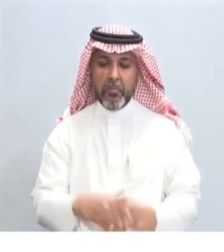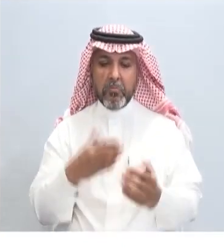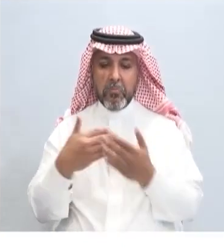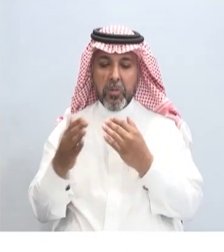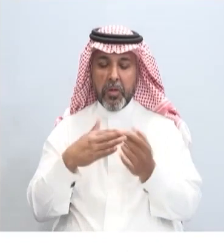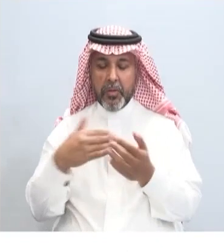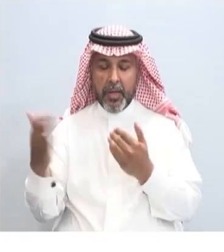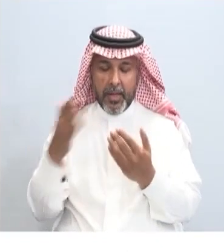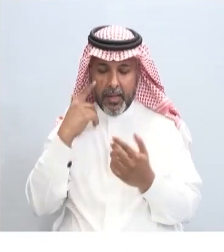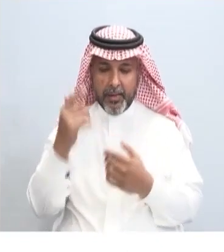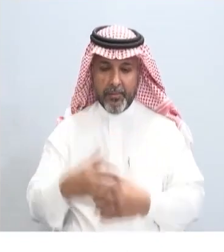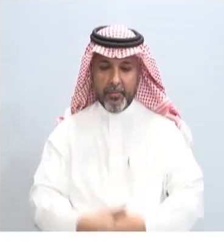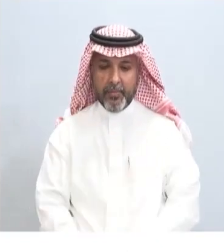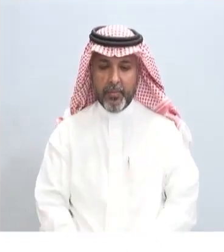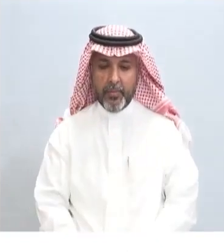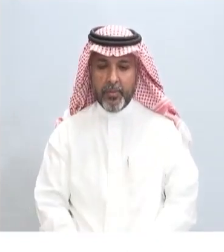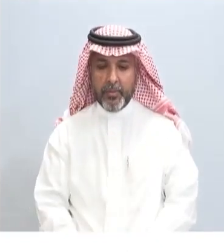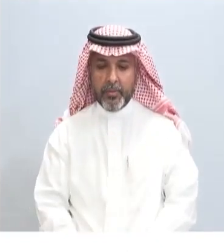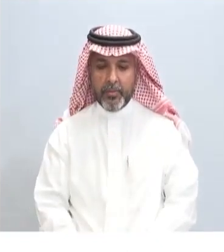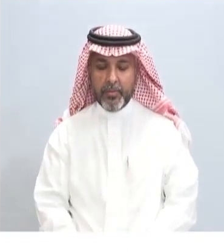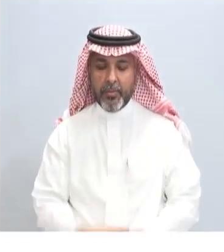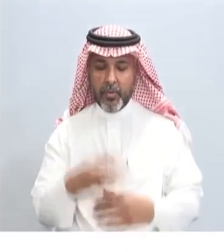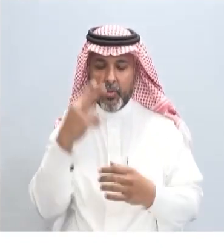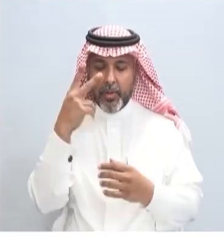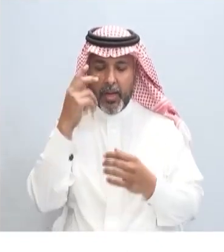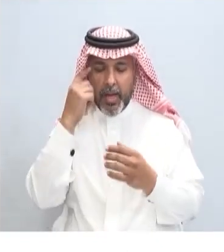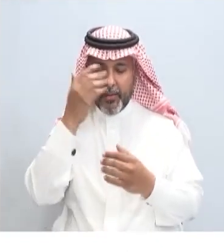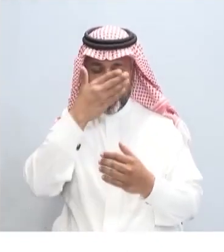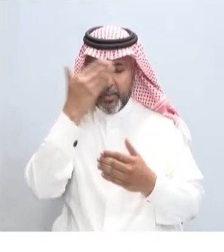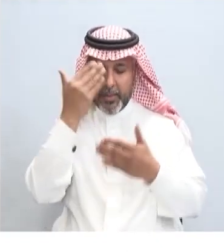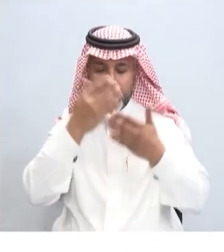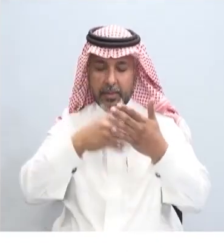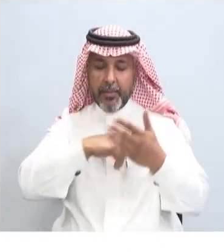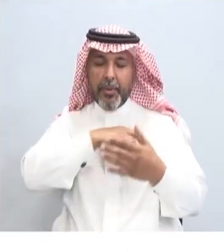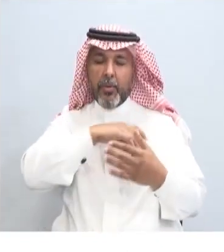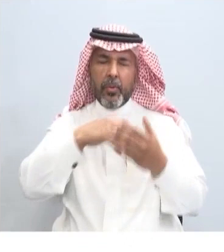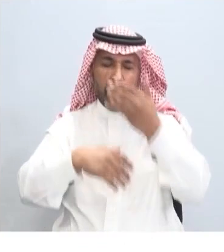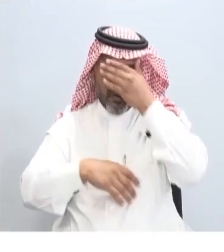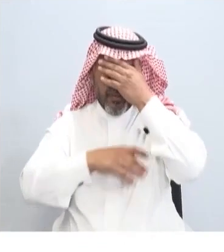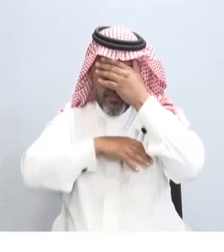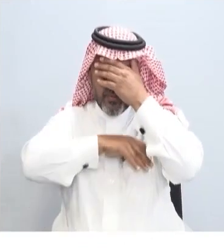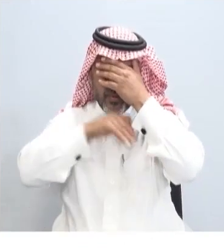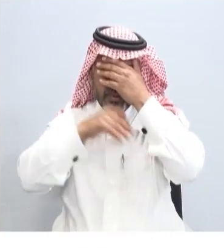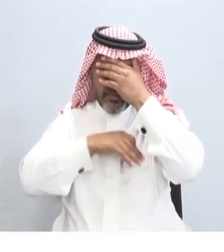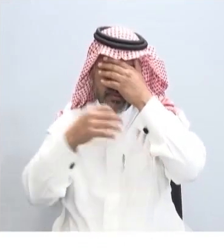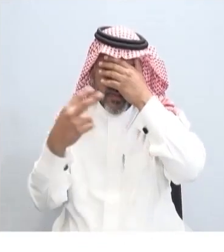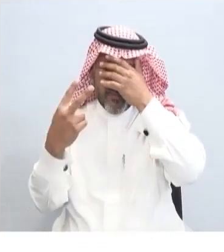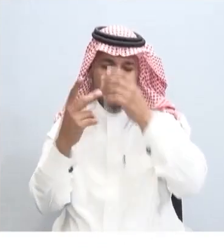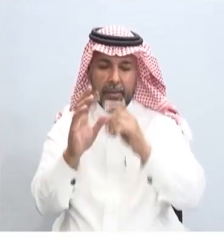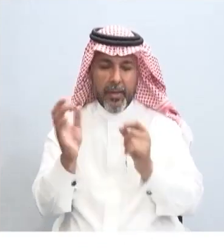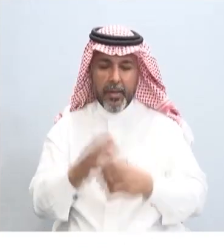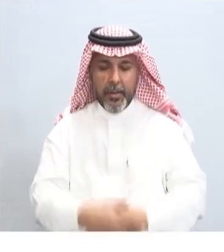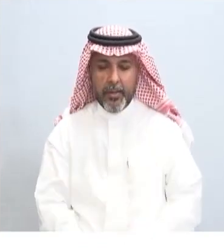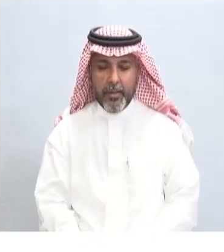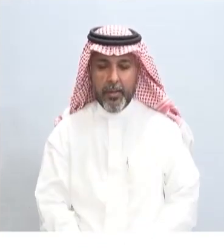مستقلتان مستقل تان فبالتالي ش طلب مني في الاحتمال قاللك ما احتمال ان تكون البطاقتين لونهما